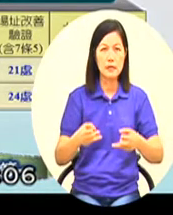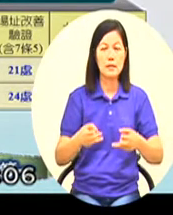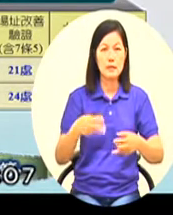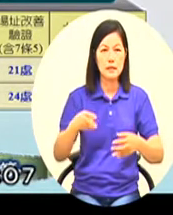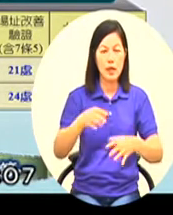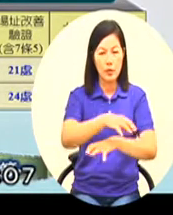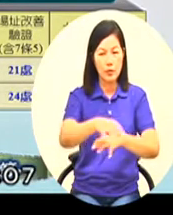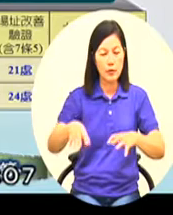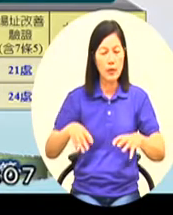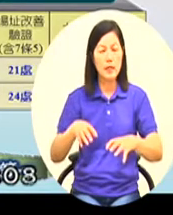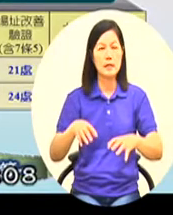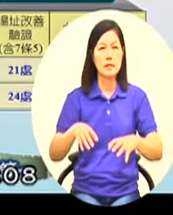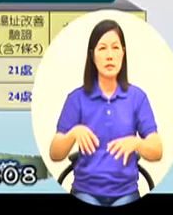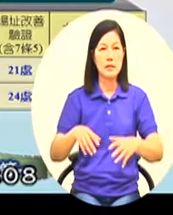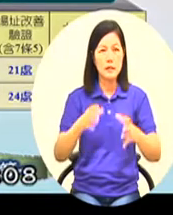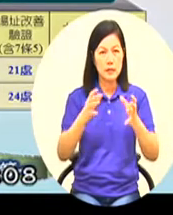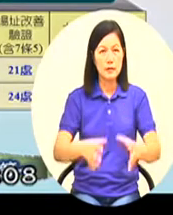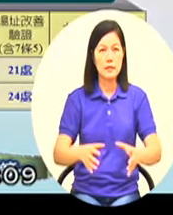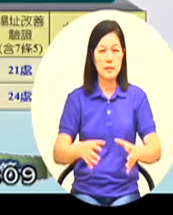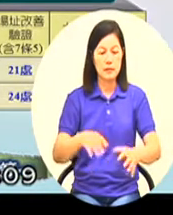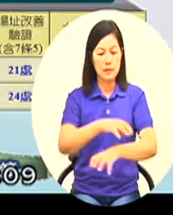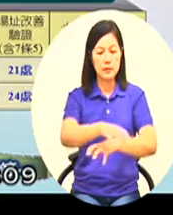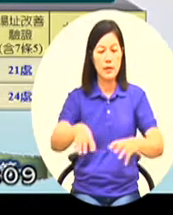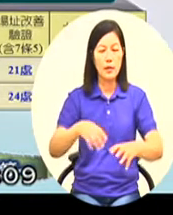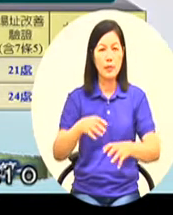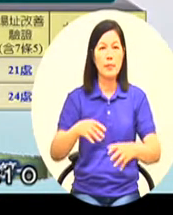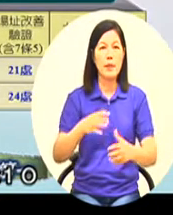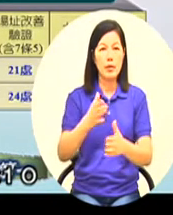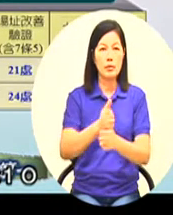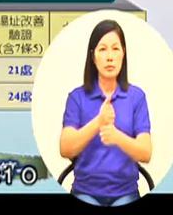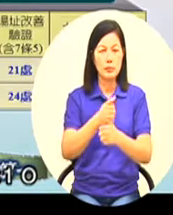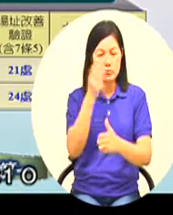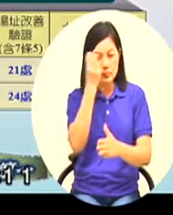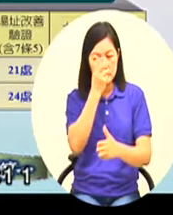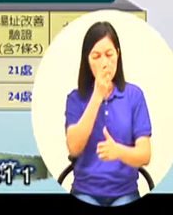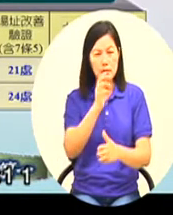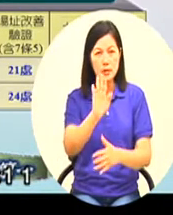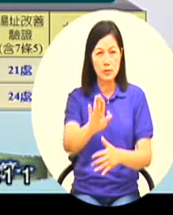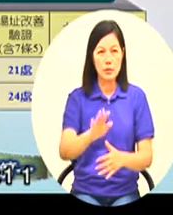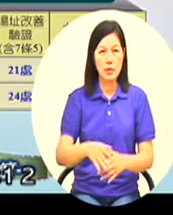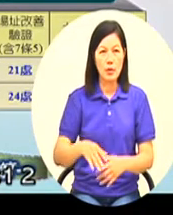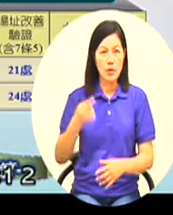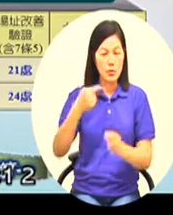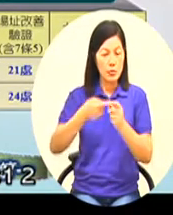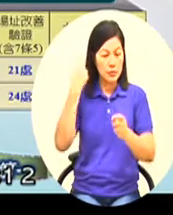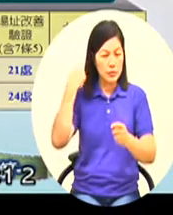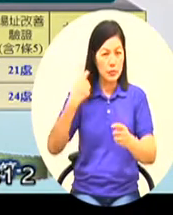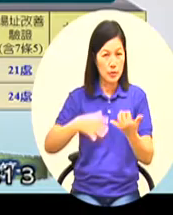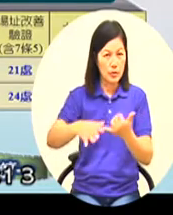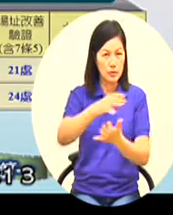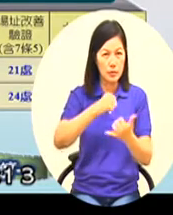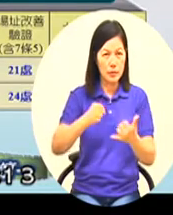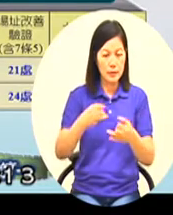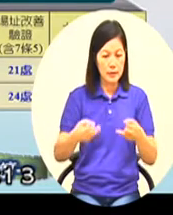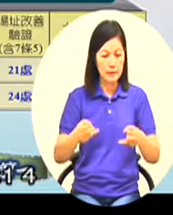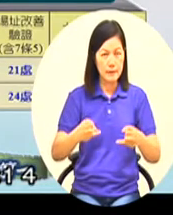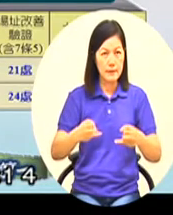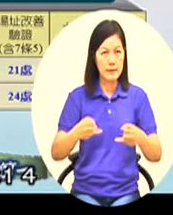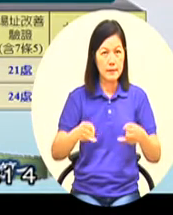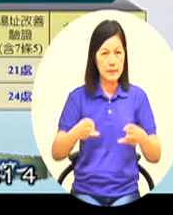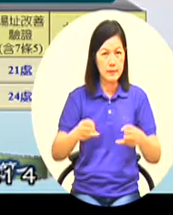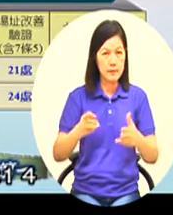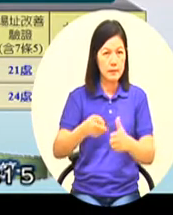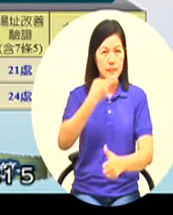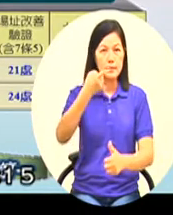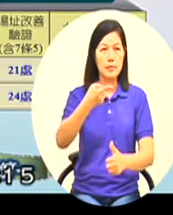等措施，参与环保署的一个相关的考核，我们在去年也荣获了全国整个一个绩效考评的全国的第